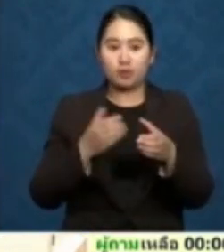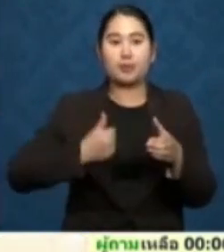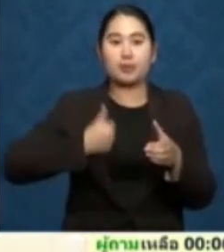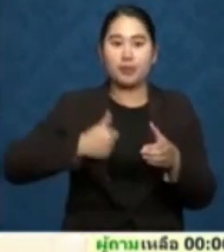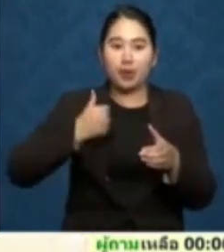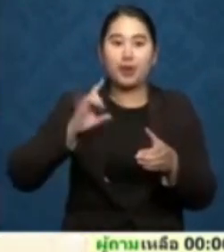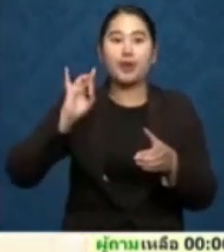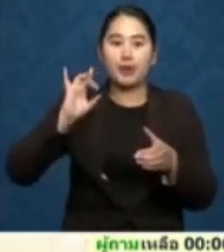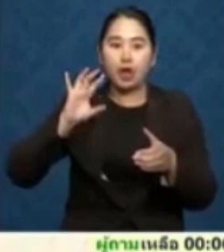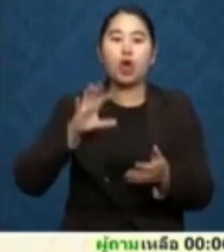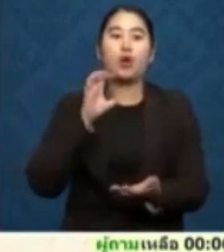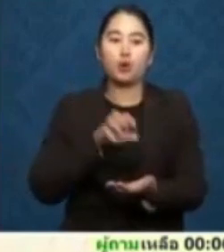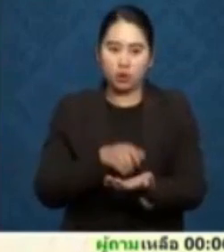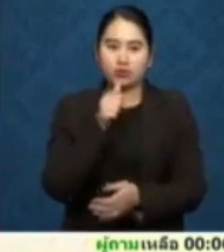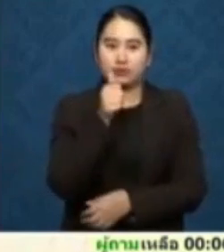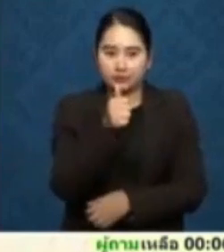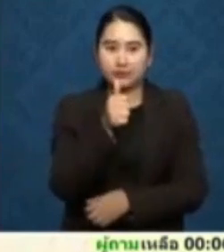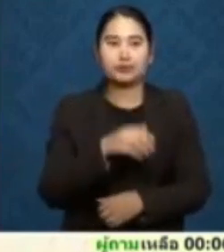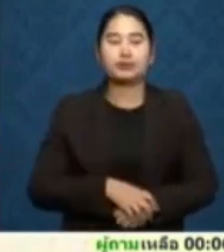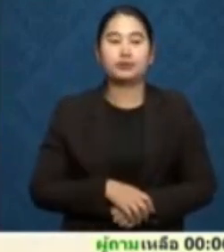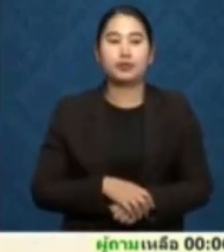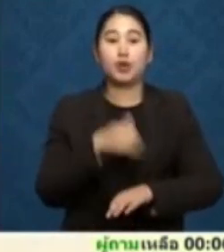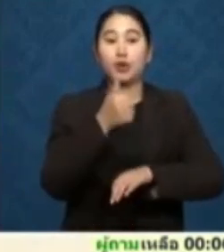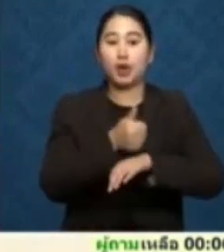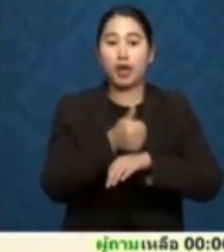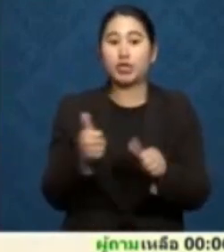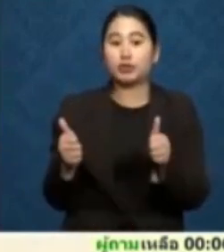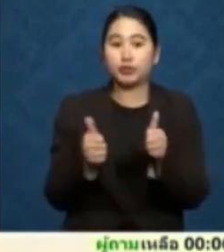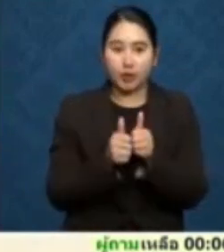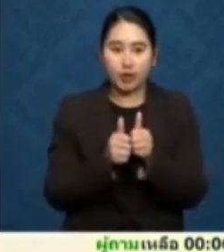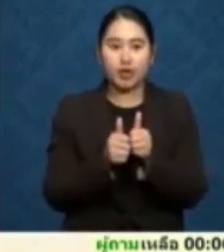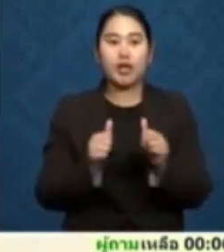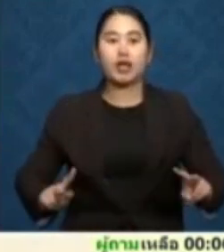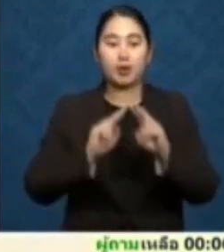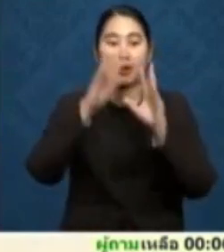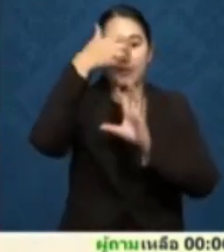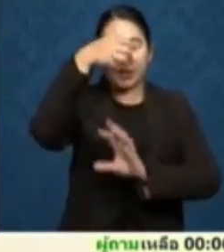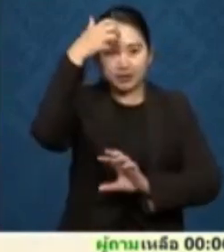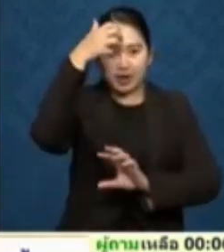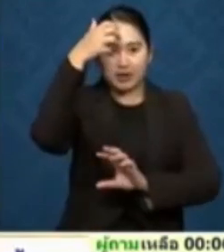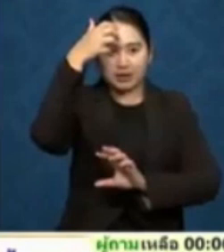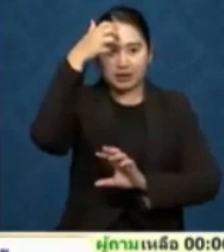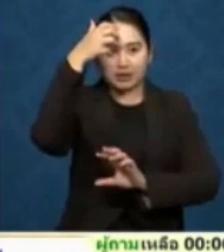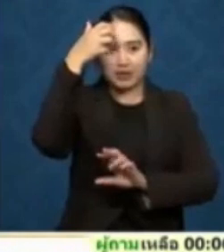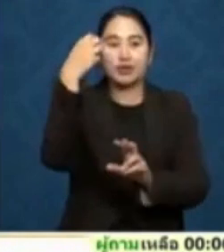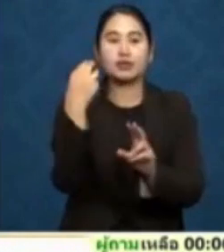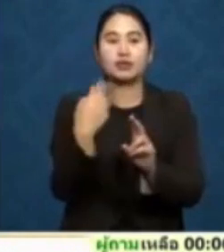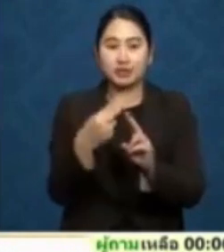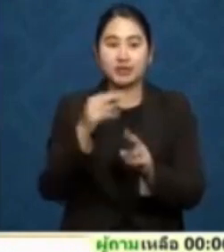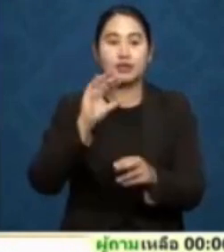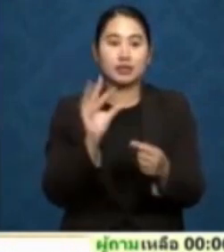คดีครับที่ท่านรัฐมนตรีช่วยว่าการกระทรวงมหาดไทยท่านชาดาไทยเศ